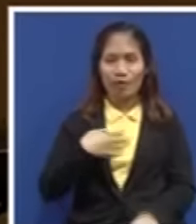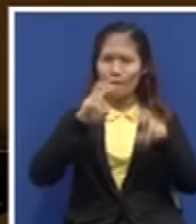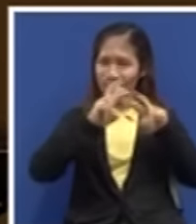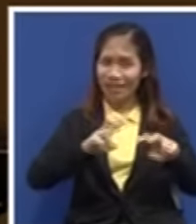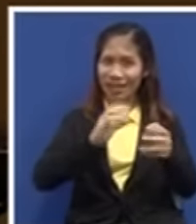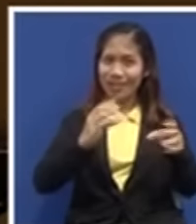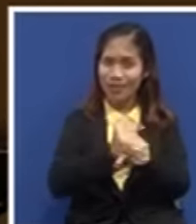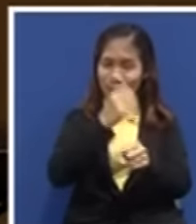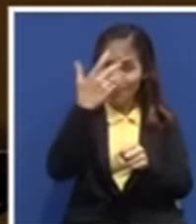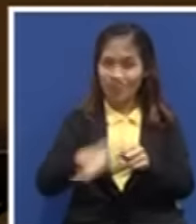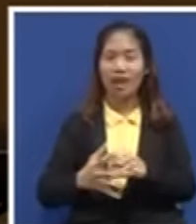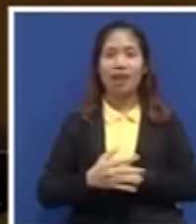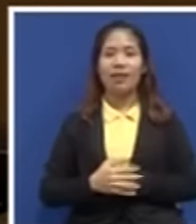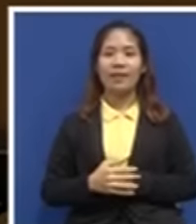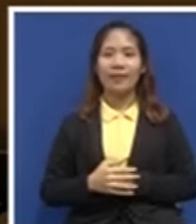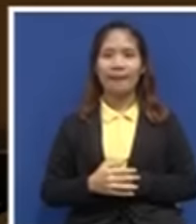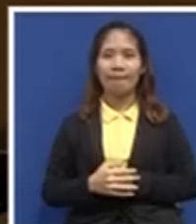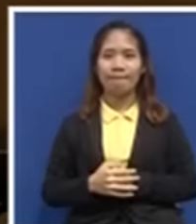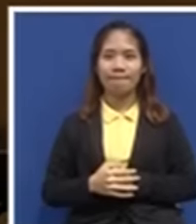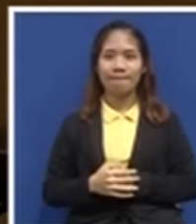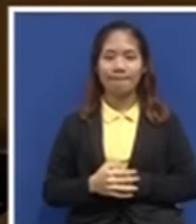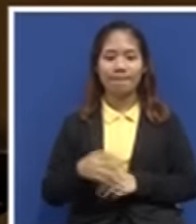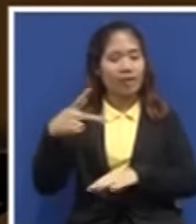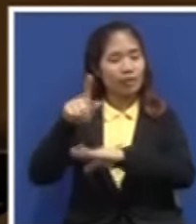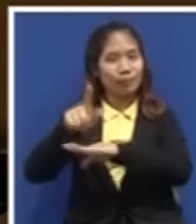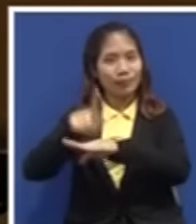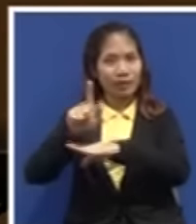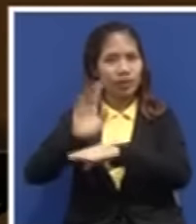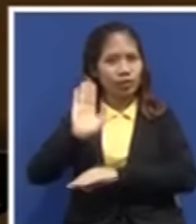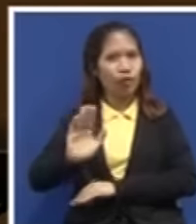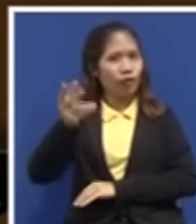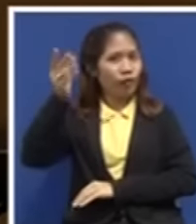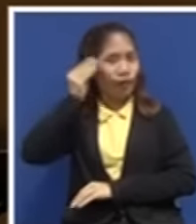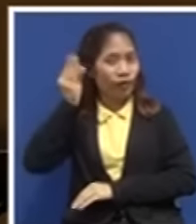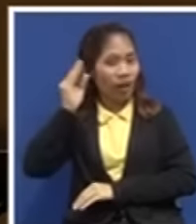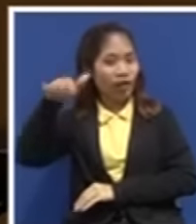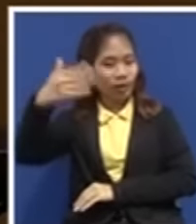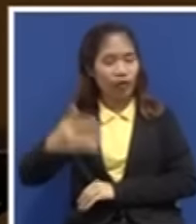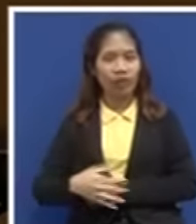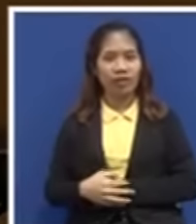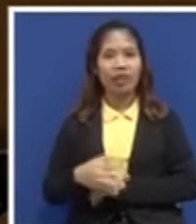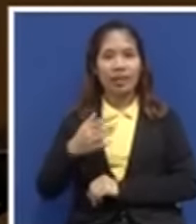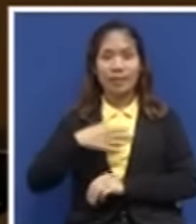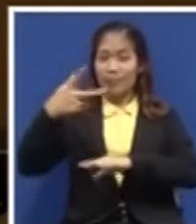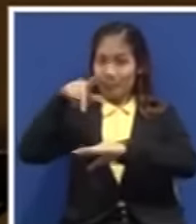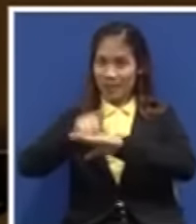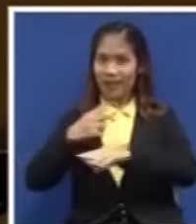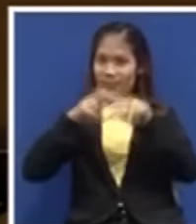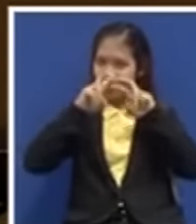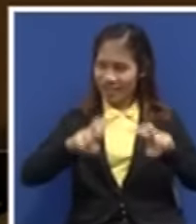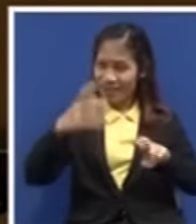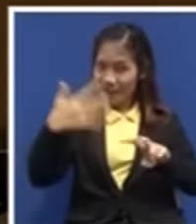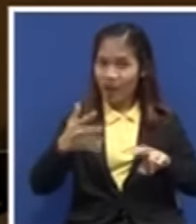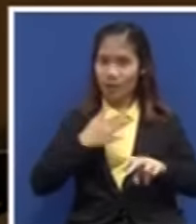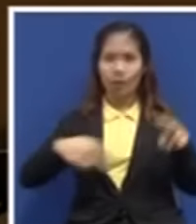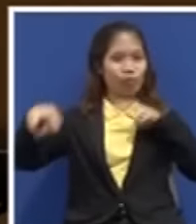า ท่านประธานนะครับผมประท้วงครับ ท่านประธานครับท่านประธานครับท่านประธานต้องฟังผมก่อนผมเป็นมีสิทธิ์ประท้วง ผมวินิจฉัยไปแล้วนะครับเพราะงั้นผมก็ควบคุ